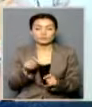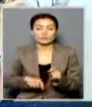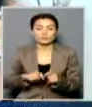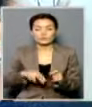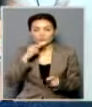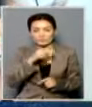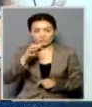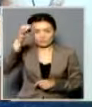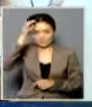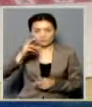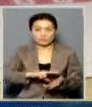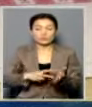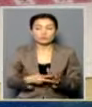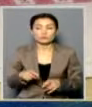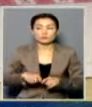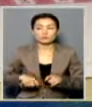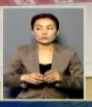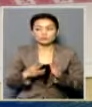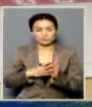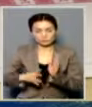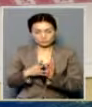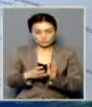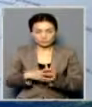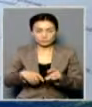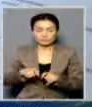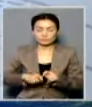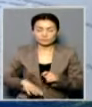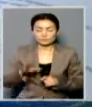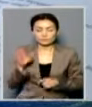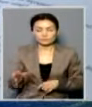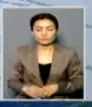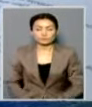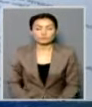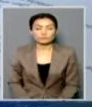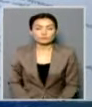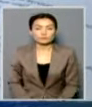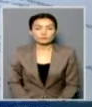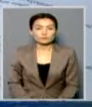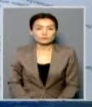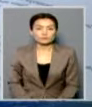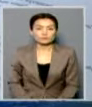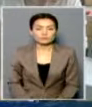качества образования планируется провести 90 контрольно проверочных мероприятий